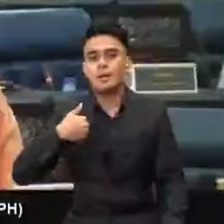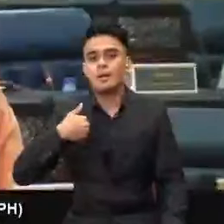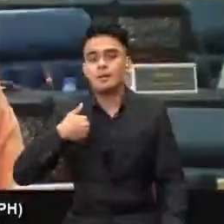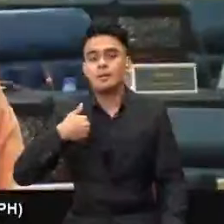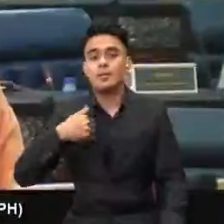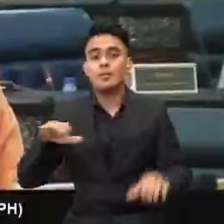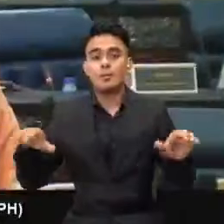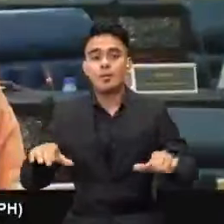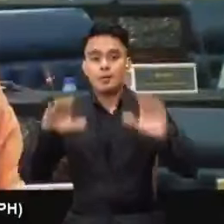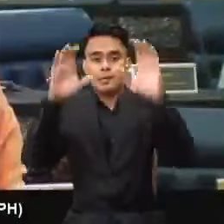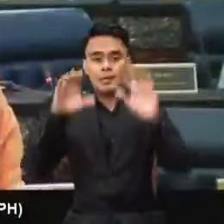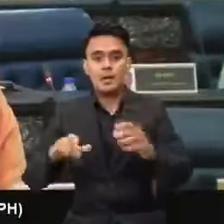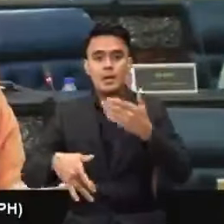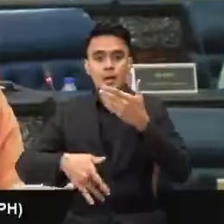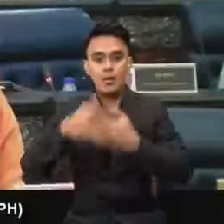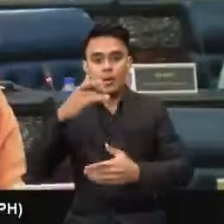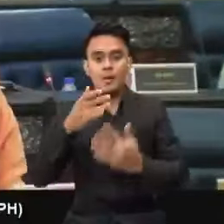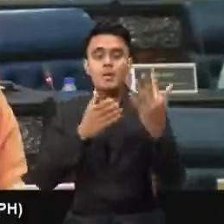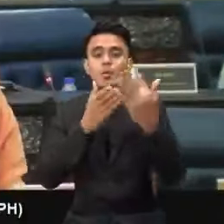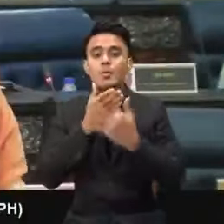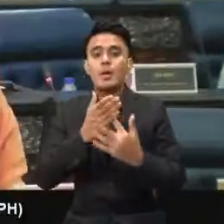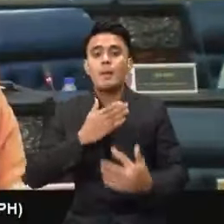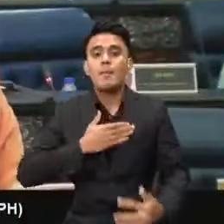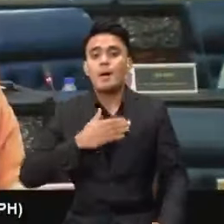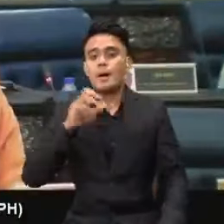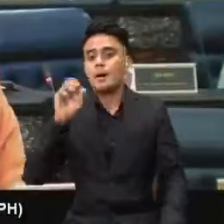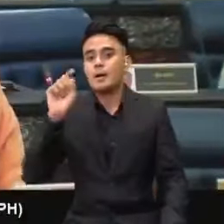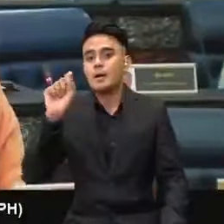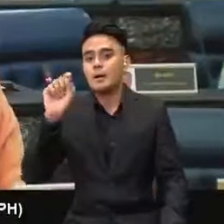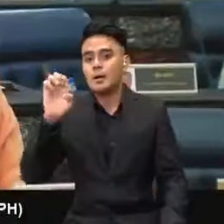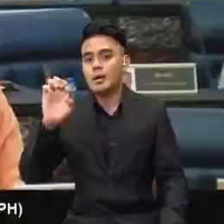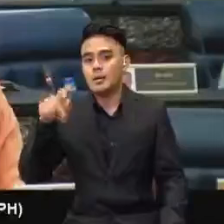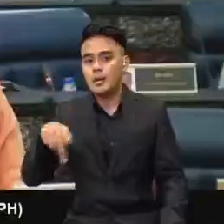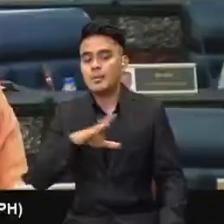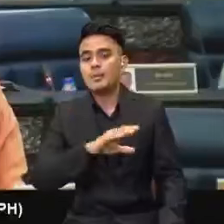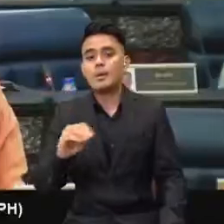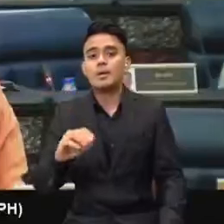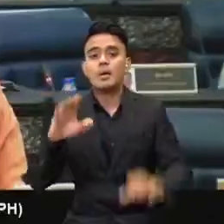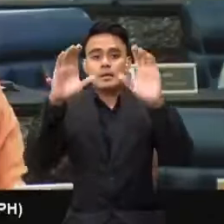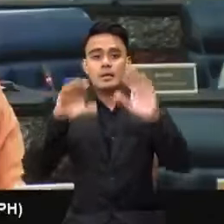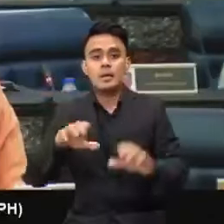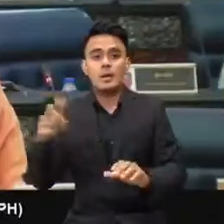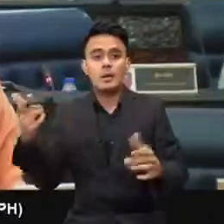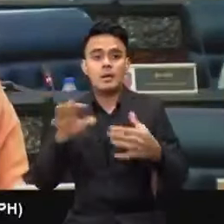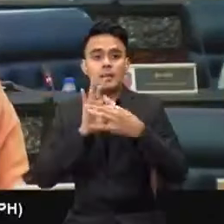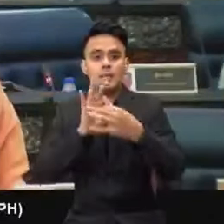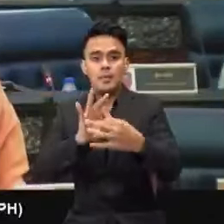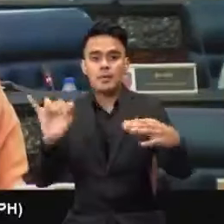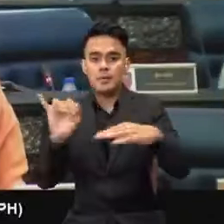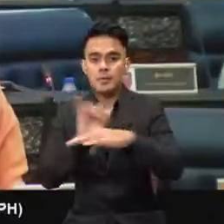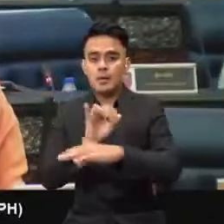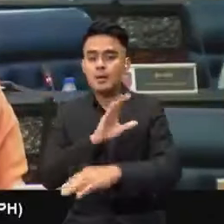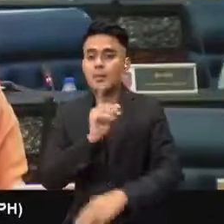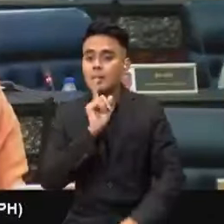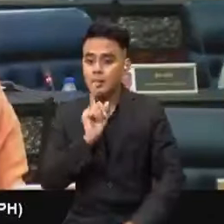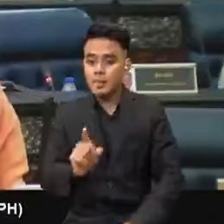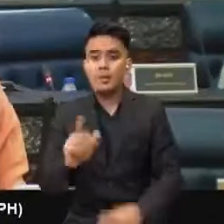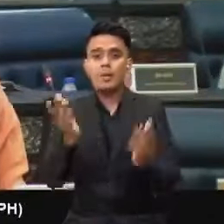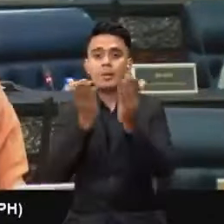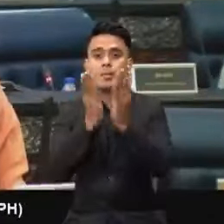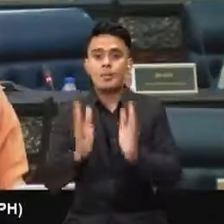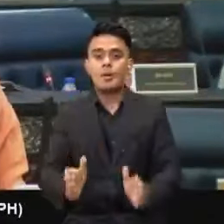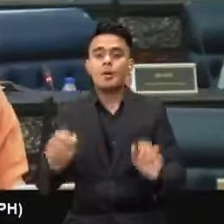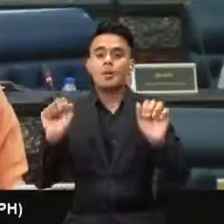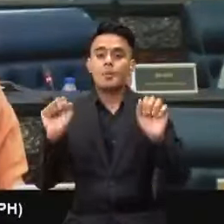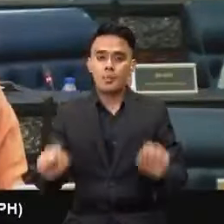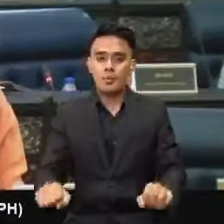ini terutama melalui MyStep dan juga kaedah lain bersama industri untuk kita pastikan bahawa graduan-graduan kita ini